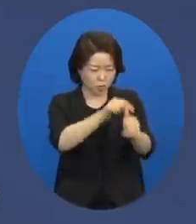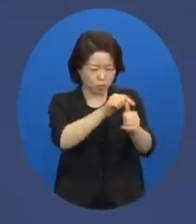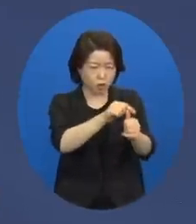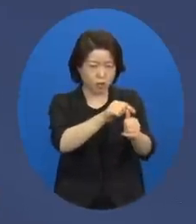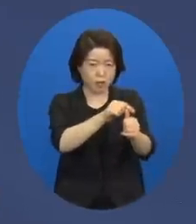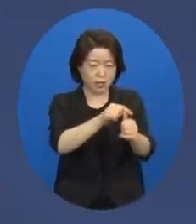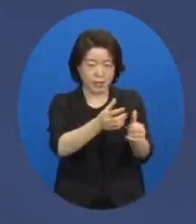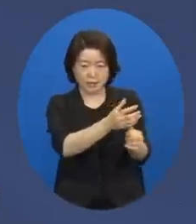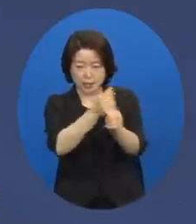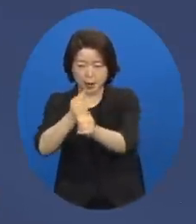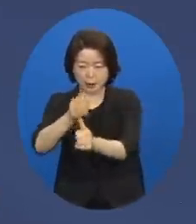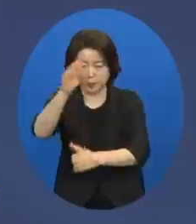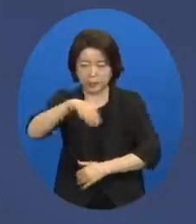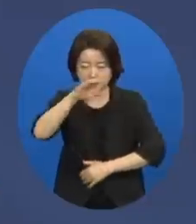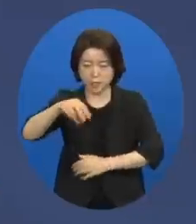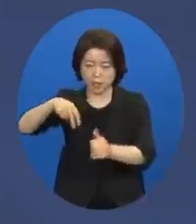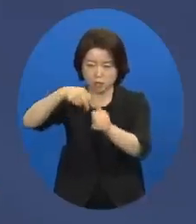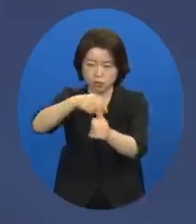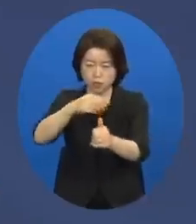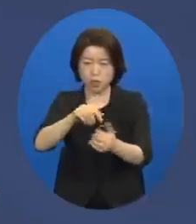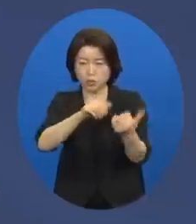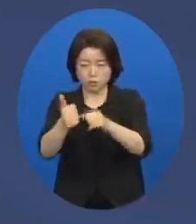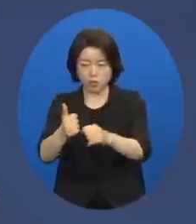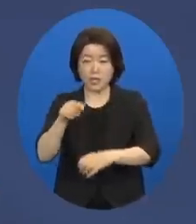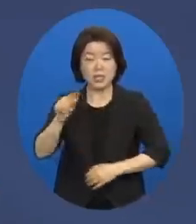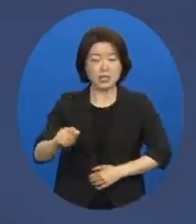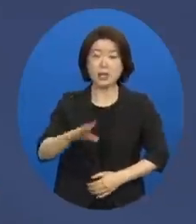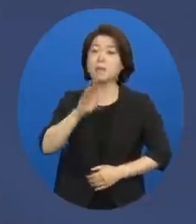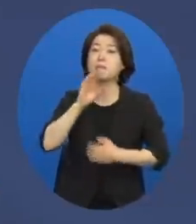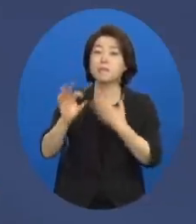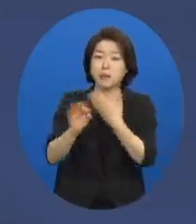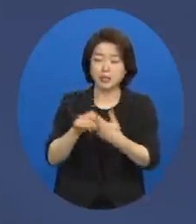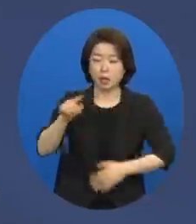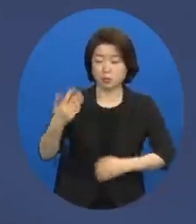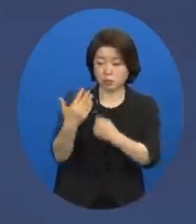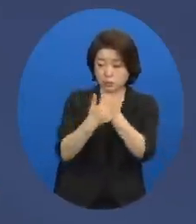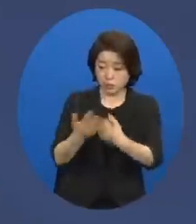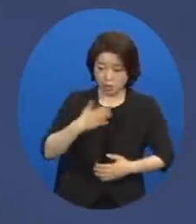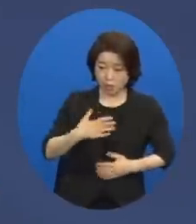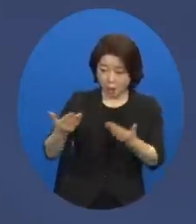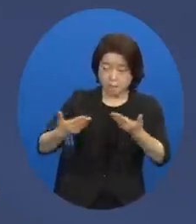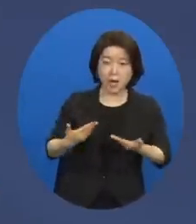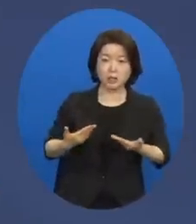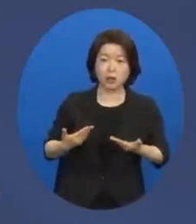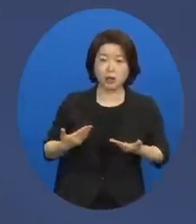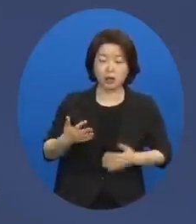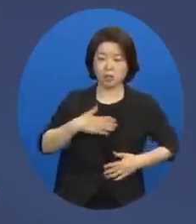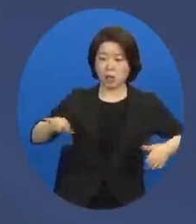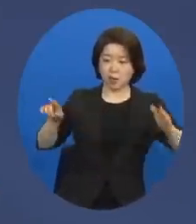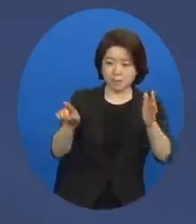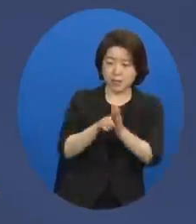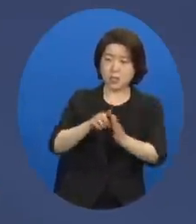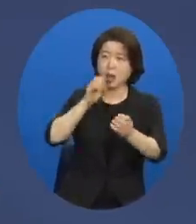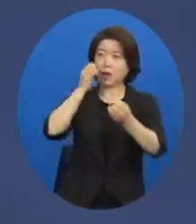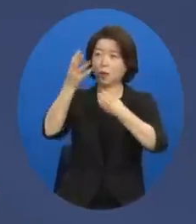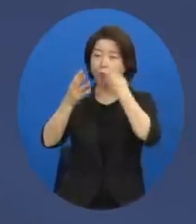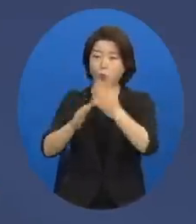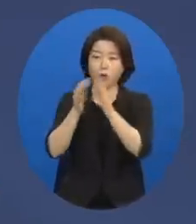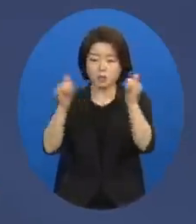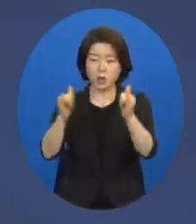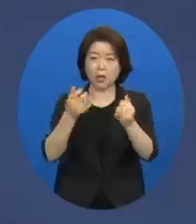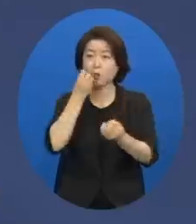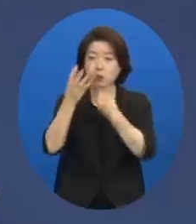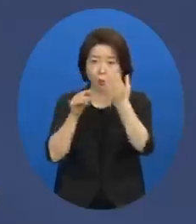잡아 십자가에 죽인 게 만약 사실이라면 그 은혜를 입어서 믿는다고 말하는 사람의